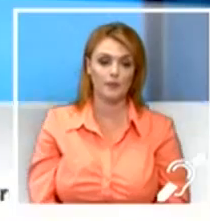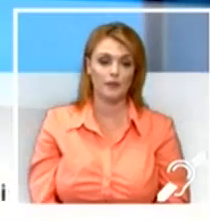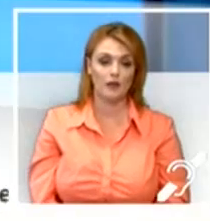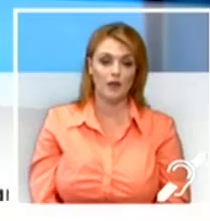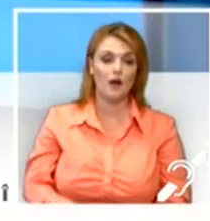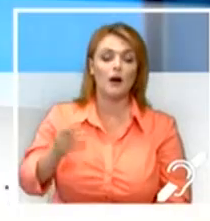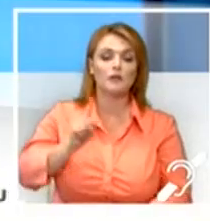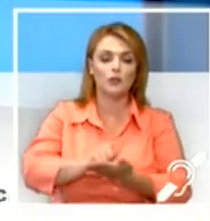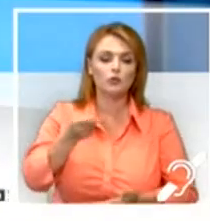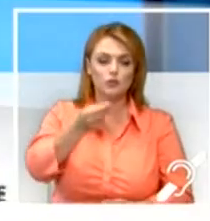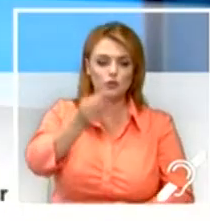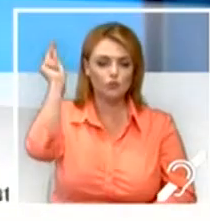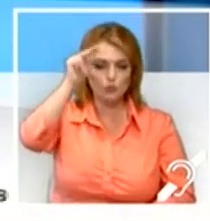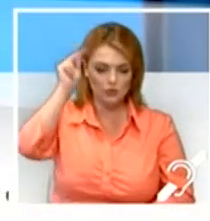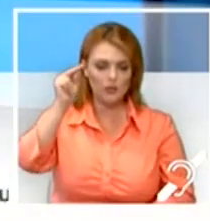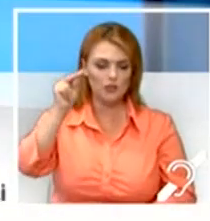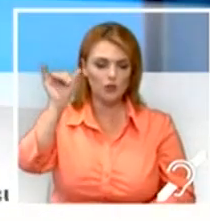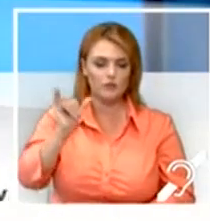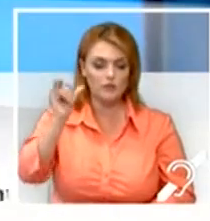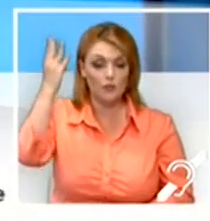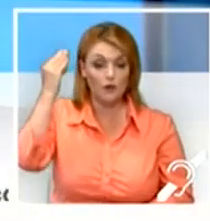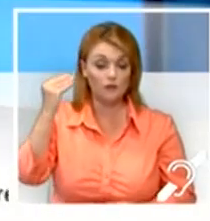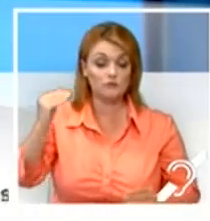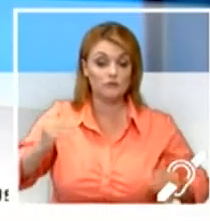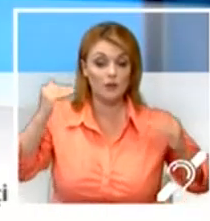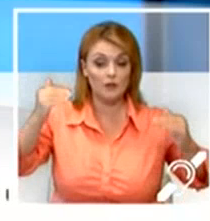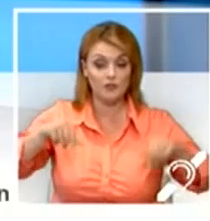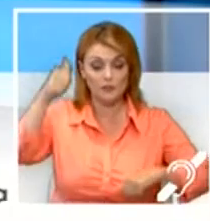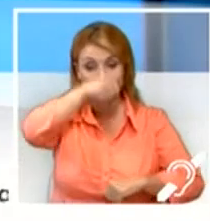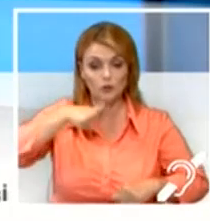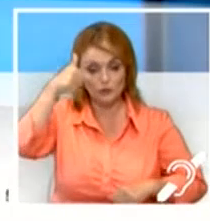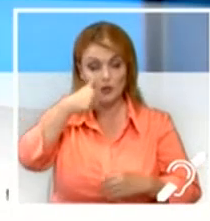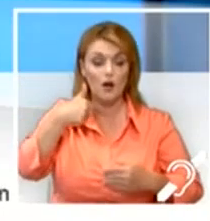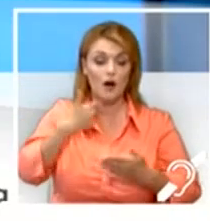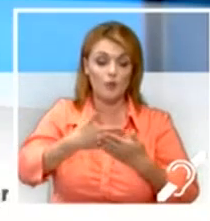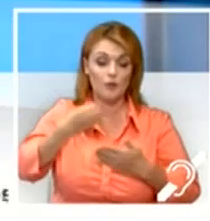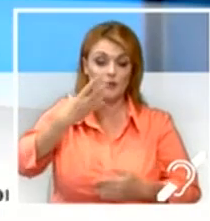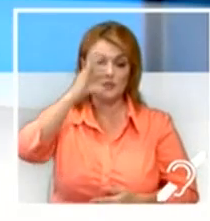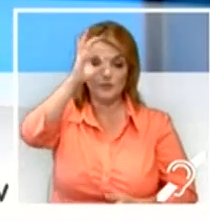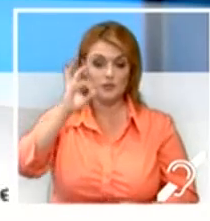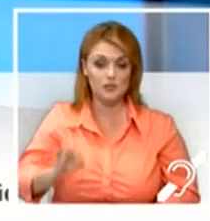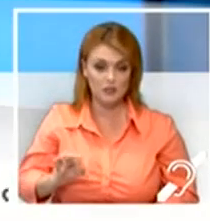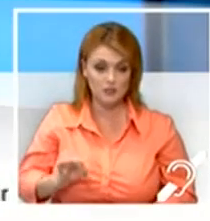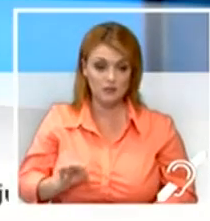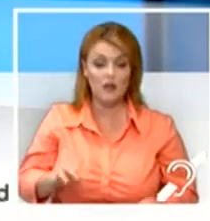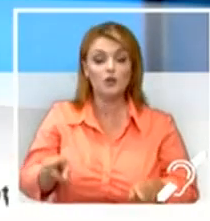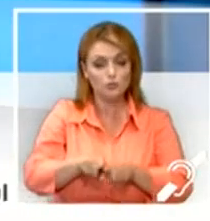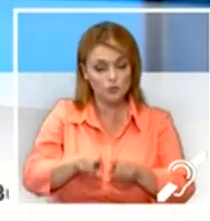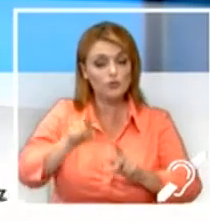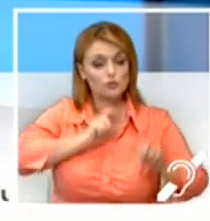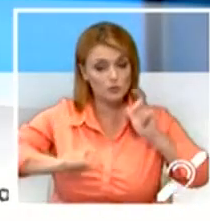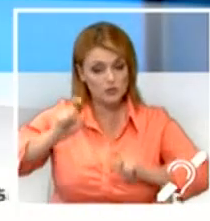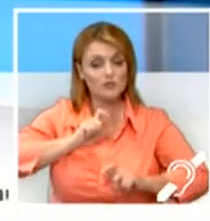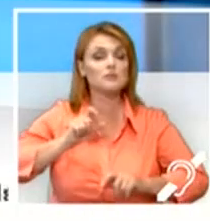Taxele de studii la universitățile din Republica Moldova s-au majorat în acest an cu aproape 15%. Chiar și așa,